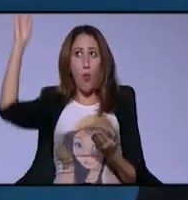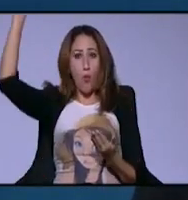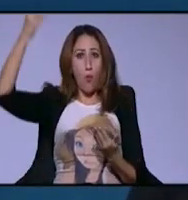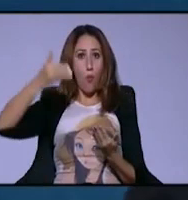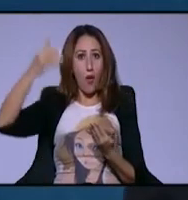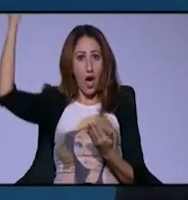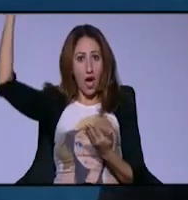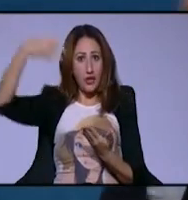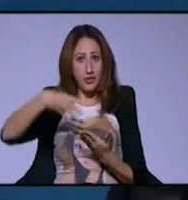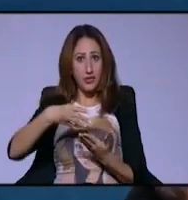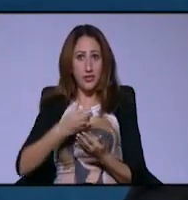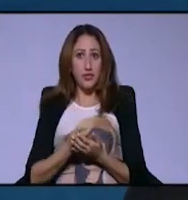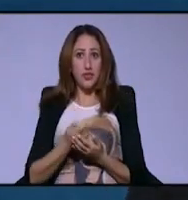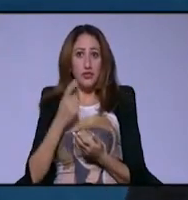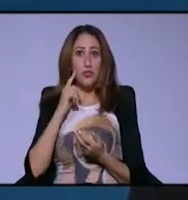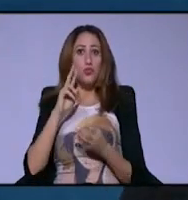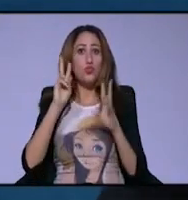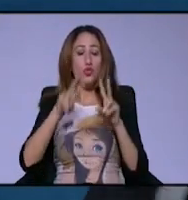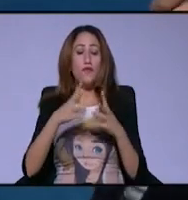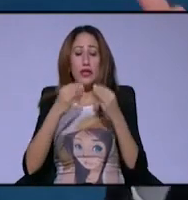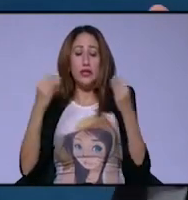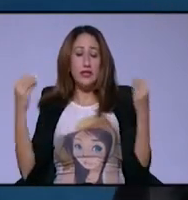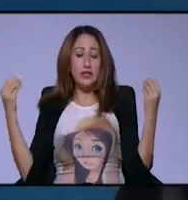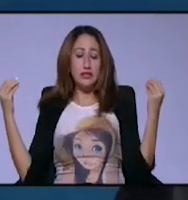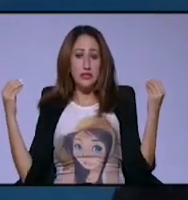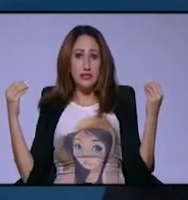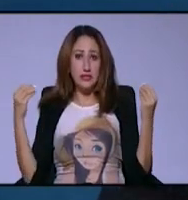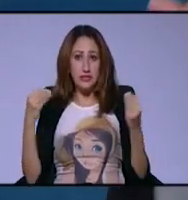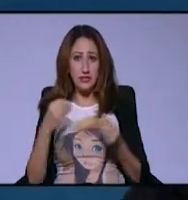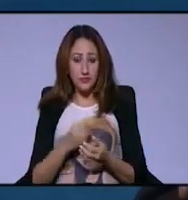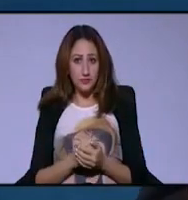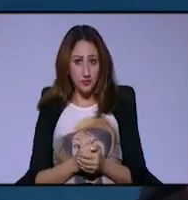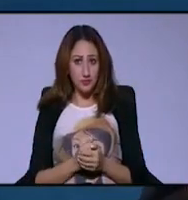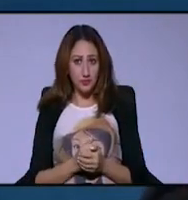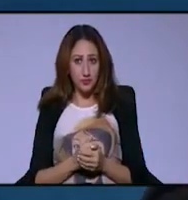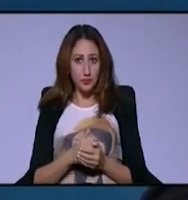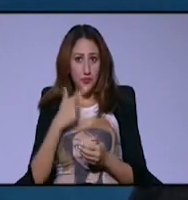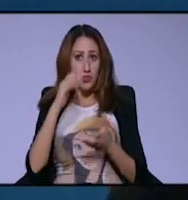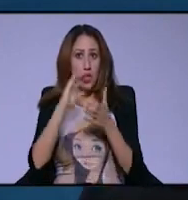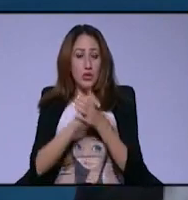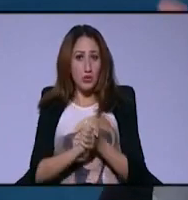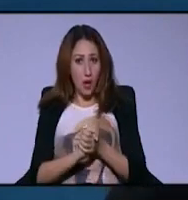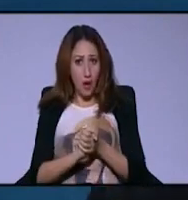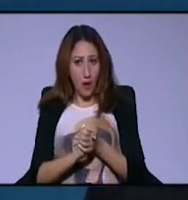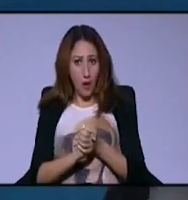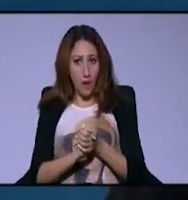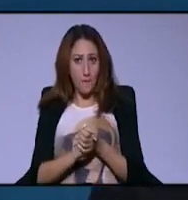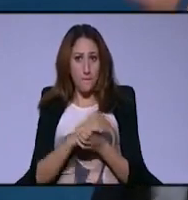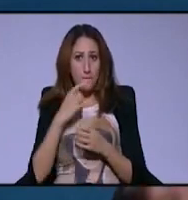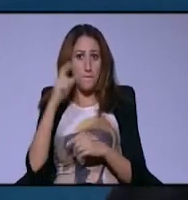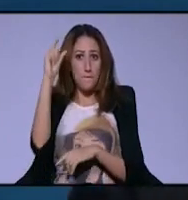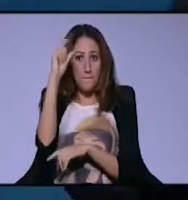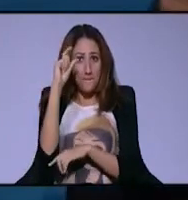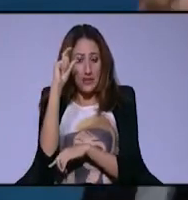المشاهد النبوية وشهدت الوفود وشهدت السابقة العظمى للصحابة الكرام في بذلهم